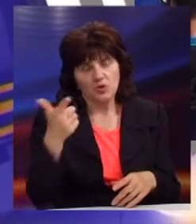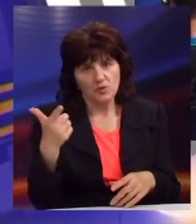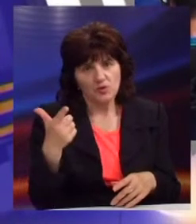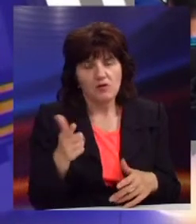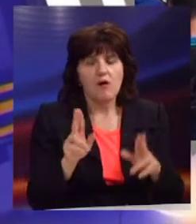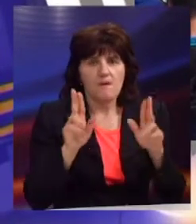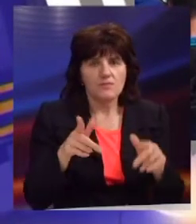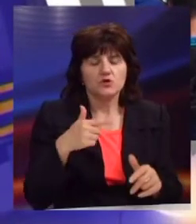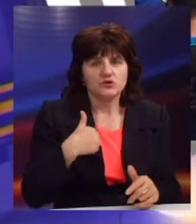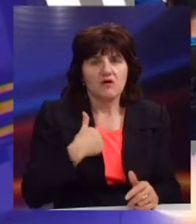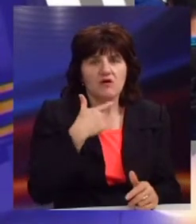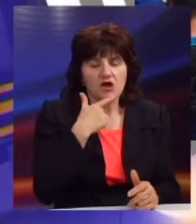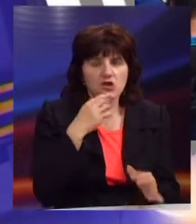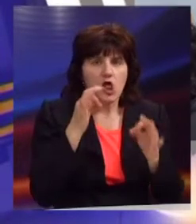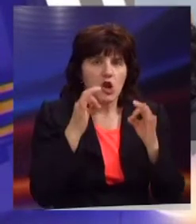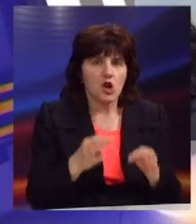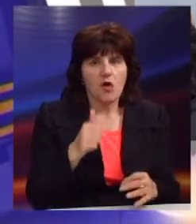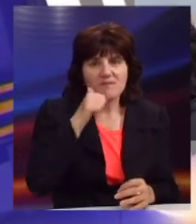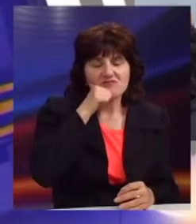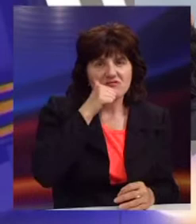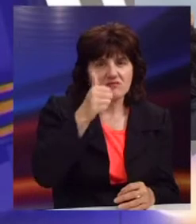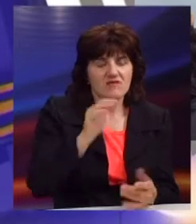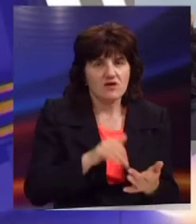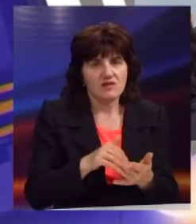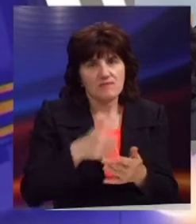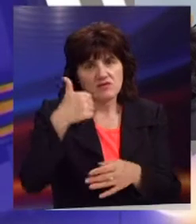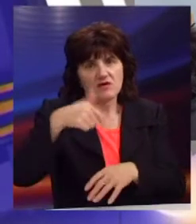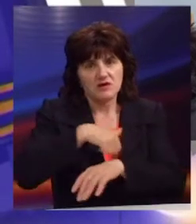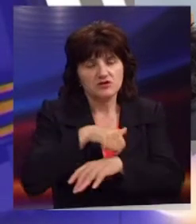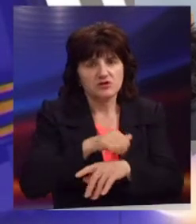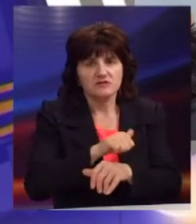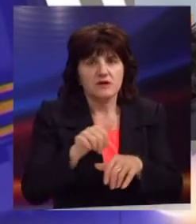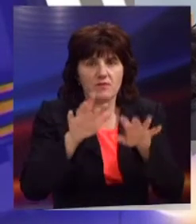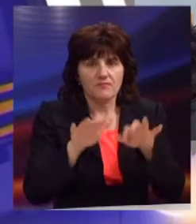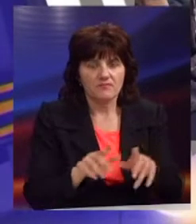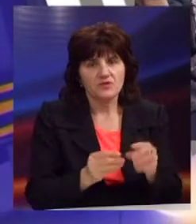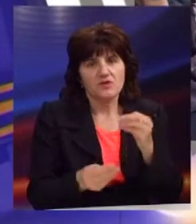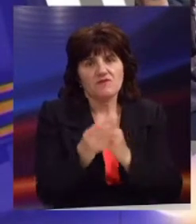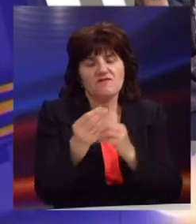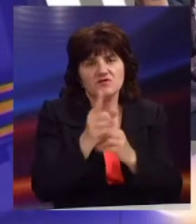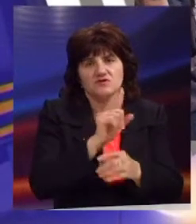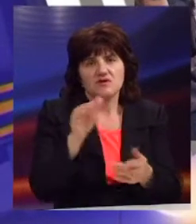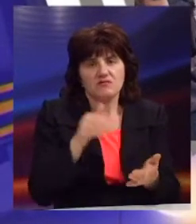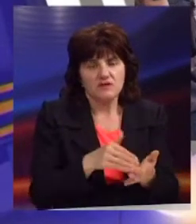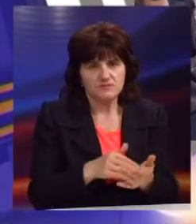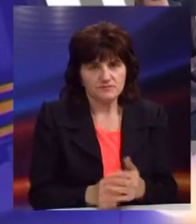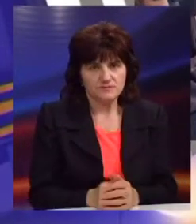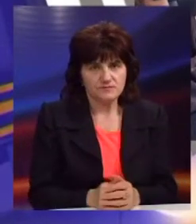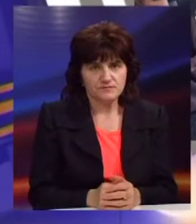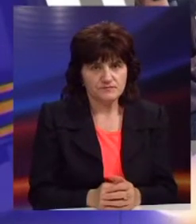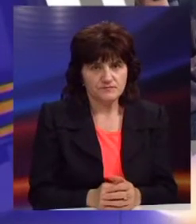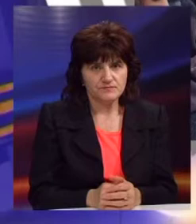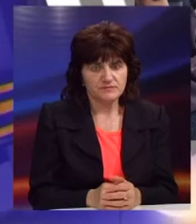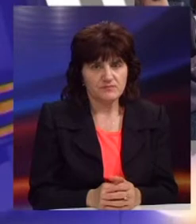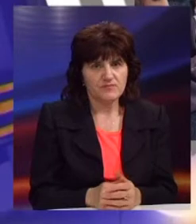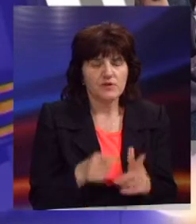faktora, ali se može reći da je normalno dnevno provoditi između 1 i 2 sata. Sve više od toga se definiše kao zavisnost. To